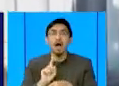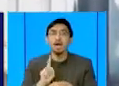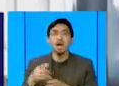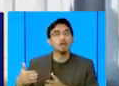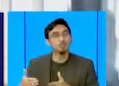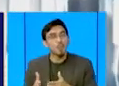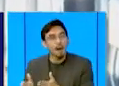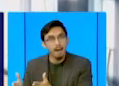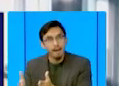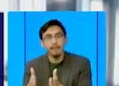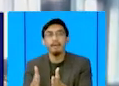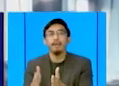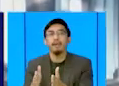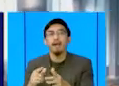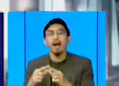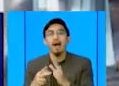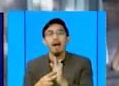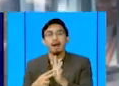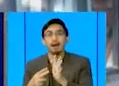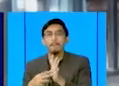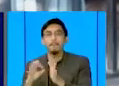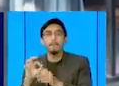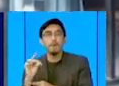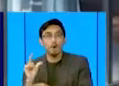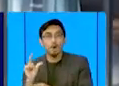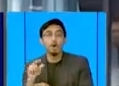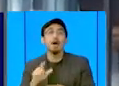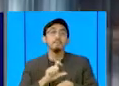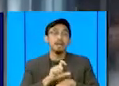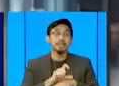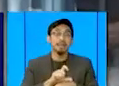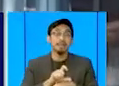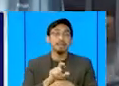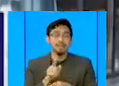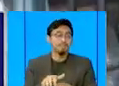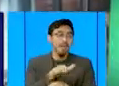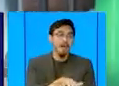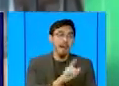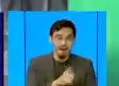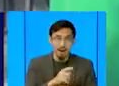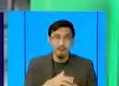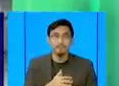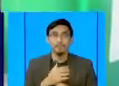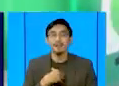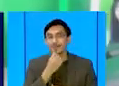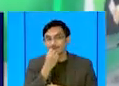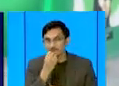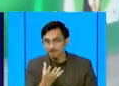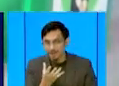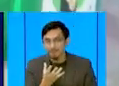atau kanal Anhor yang berada tepat di sisi Masjid Minor, pemirsa. Saya mengucapkan selamat Hari Raya Idul Adha